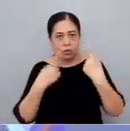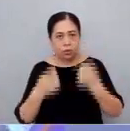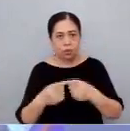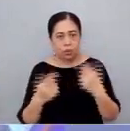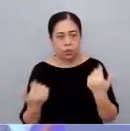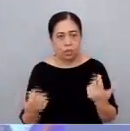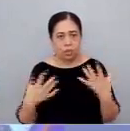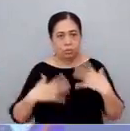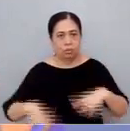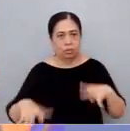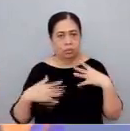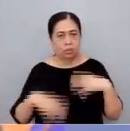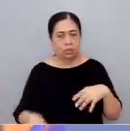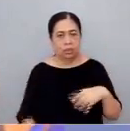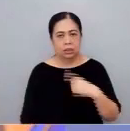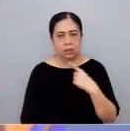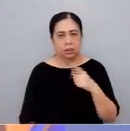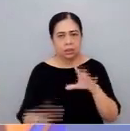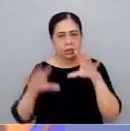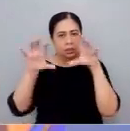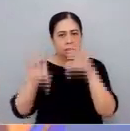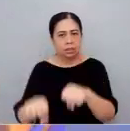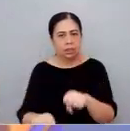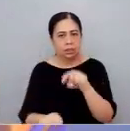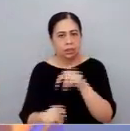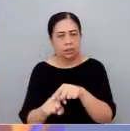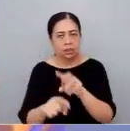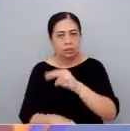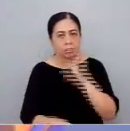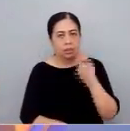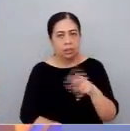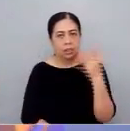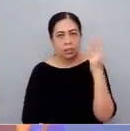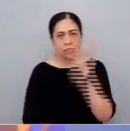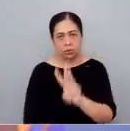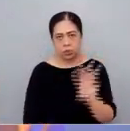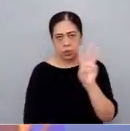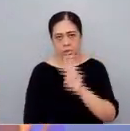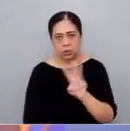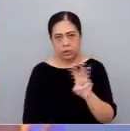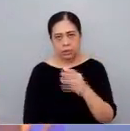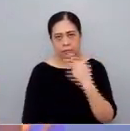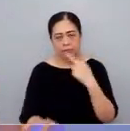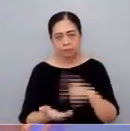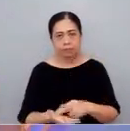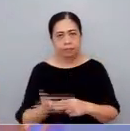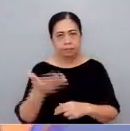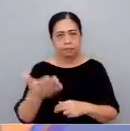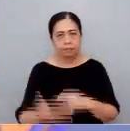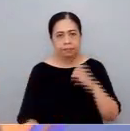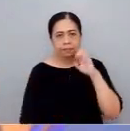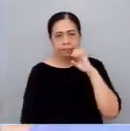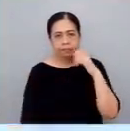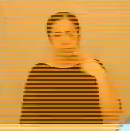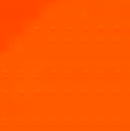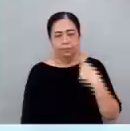outfit. Kasunod niya ang pagkakaaresto sa kanya sa Maynila nitong Miyerkules. Nasa frontline ng balita ngayon si Elaine Fulgencio.